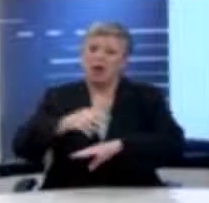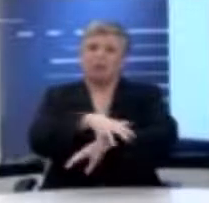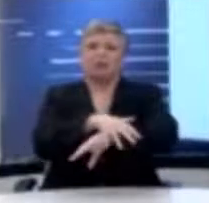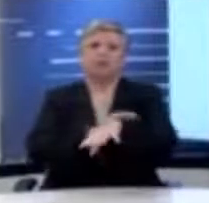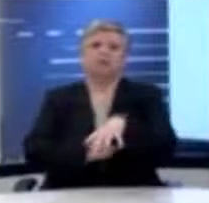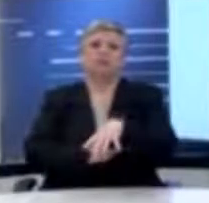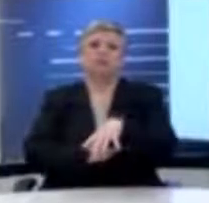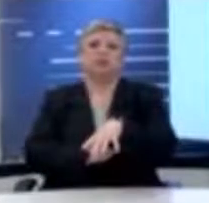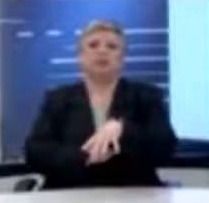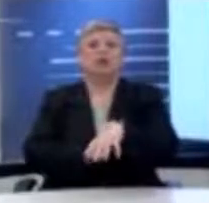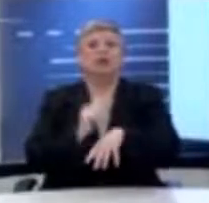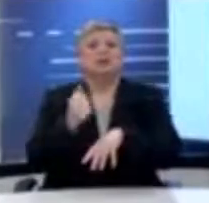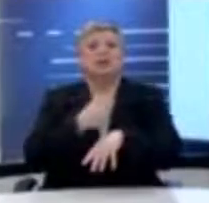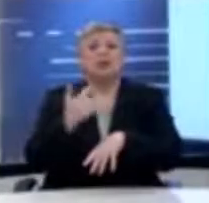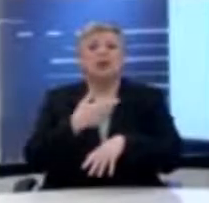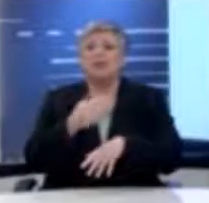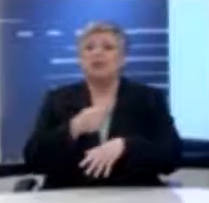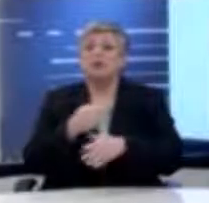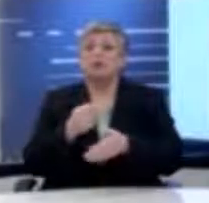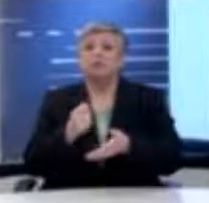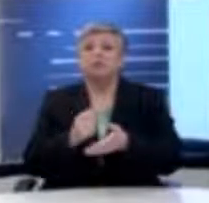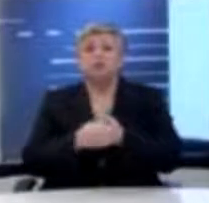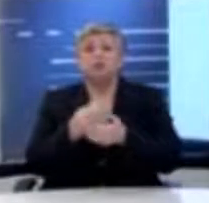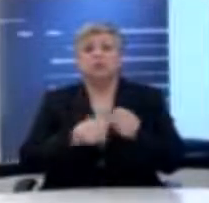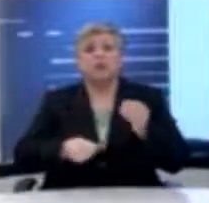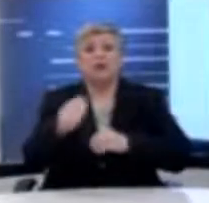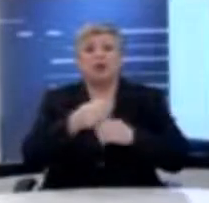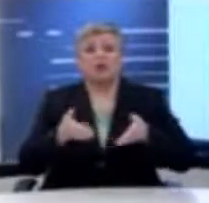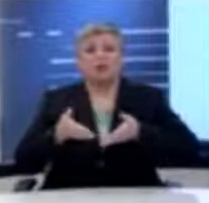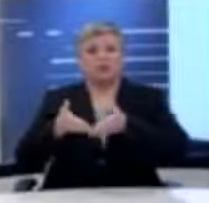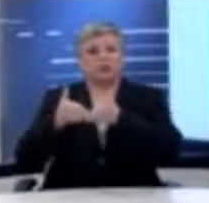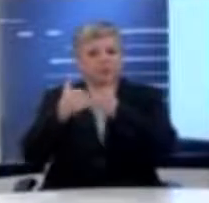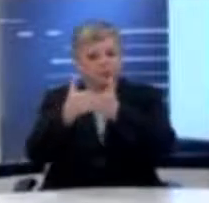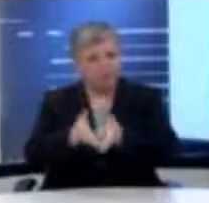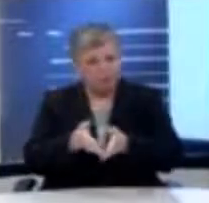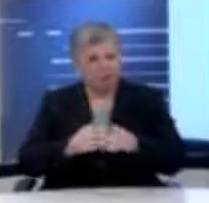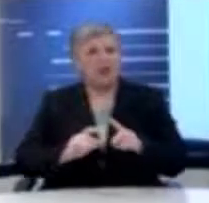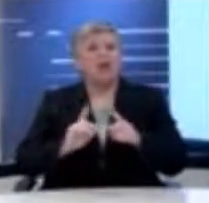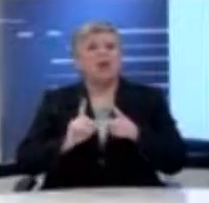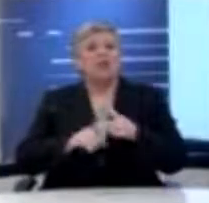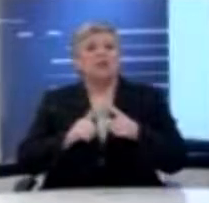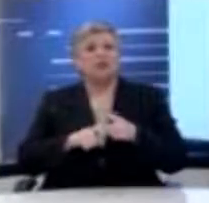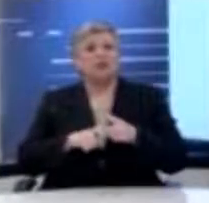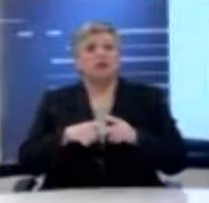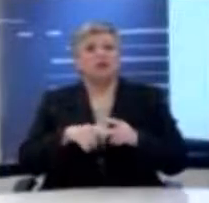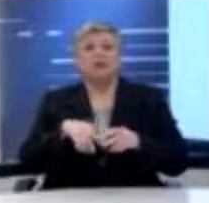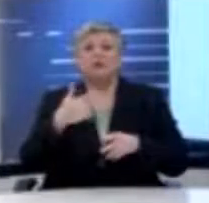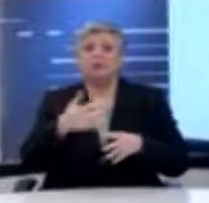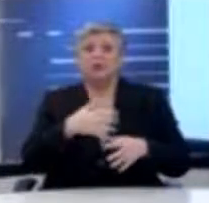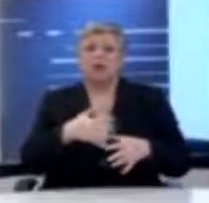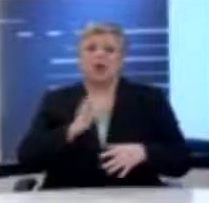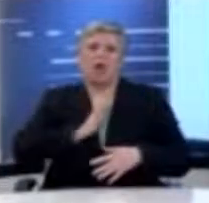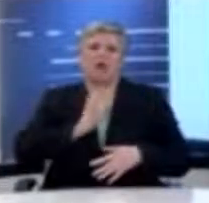με επιπλέον πλωτά μέσα, αυξάνουμε το δυναμικό. Ήδη την τελευταία εβδομάδα, στο Ανατολικό